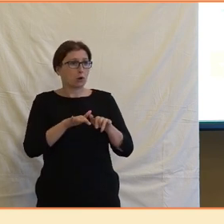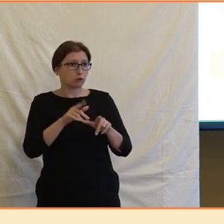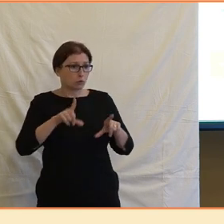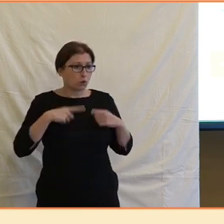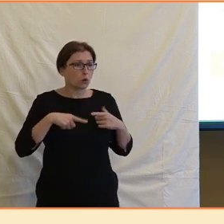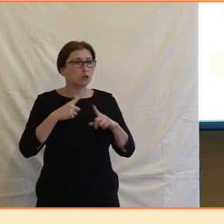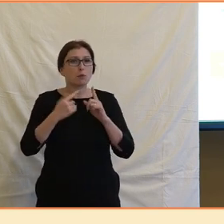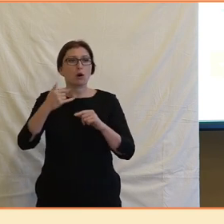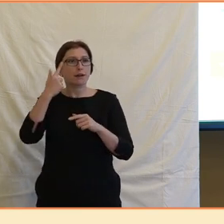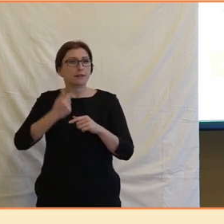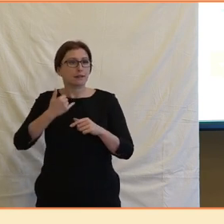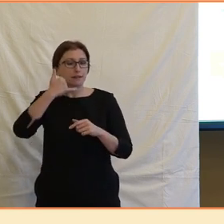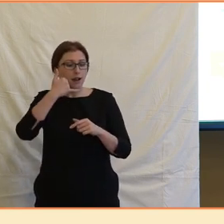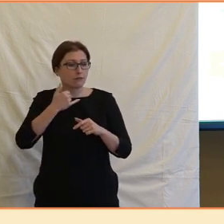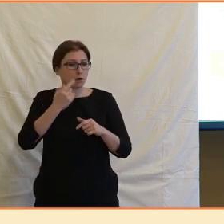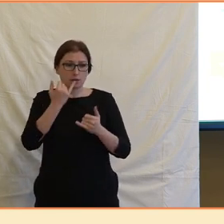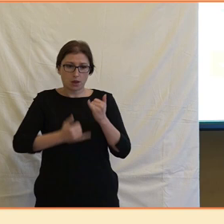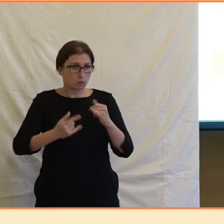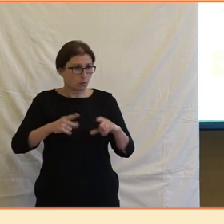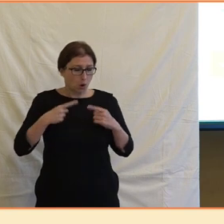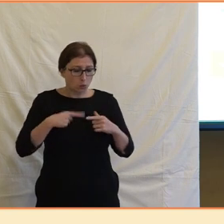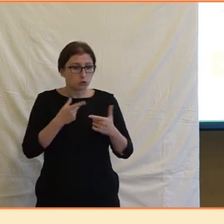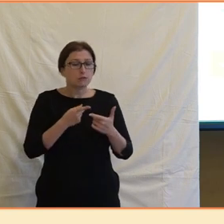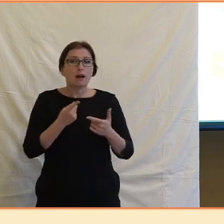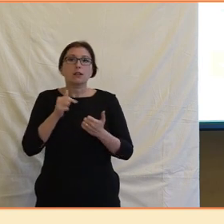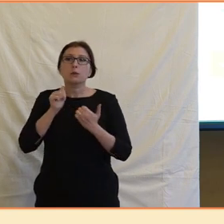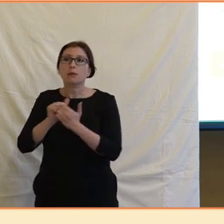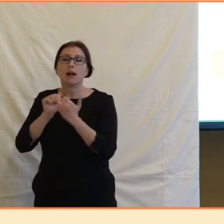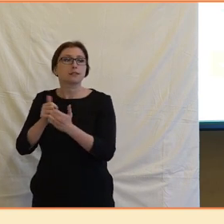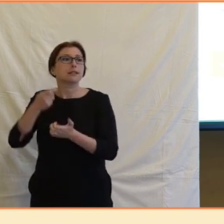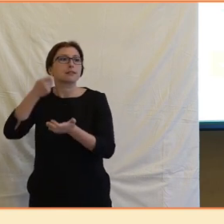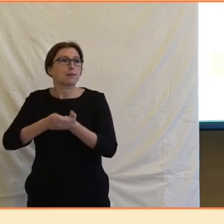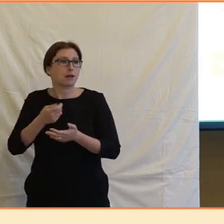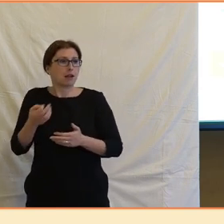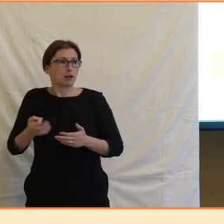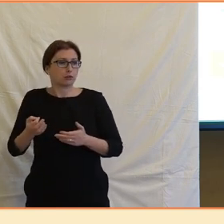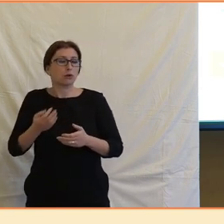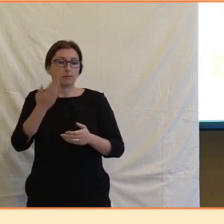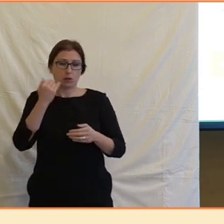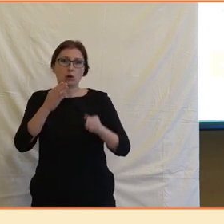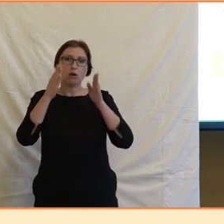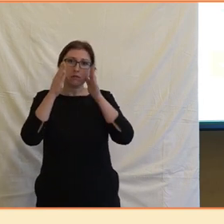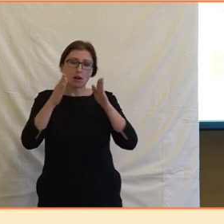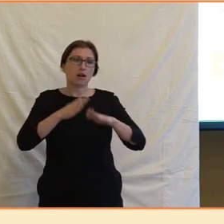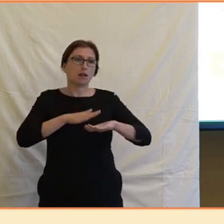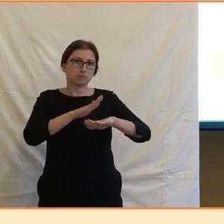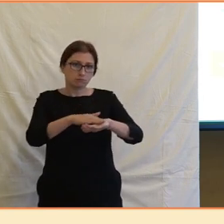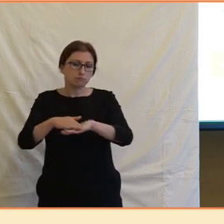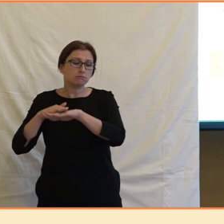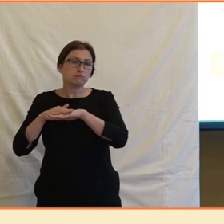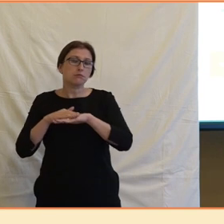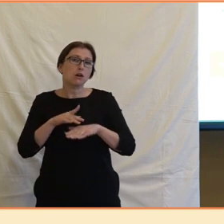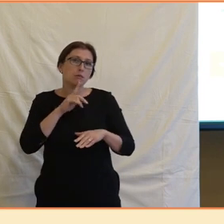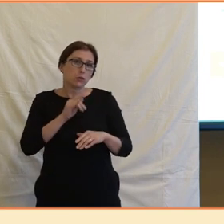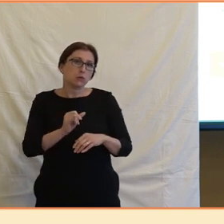chytrým mobilním telefonem, co to pro něj v praxi znamená. Já už jsem tady ráno zmiňoval, že skutečně